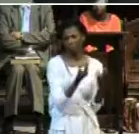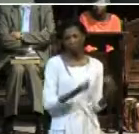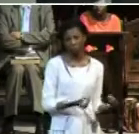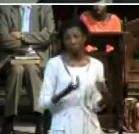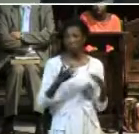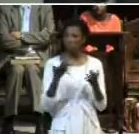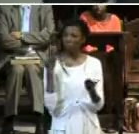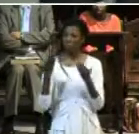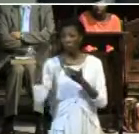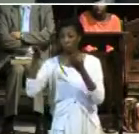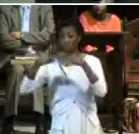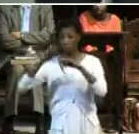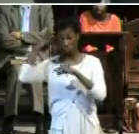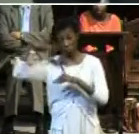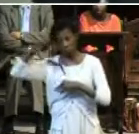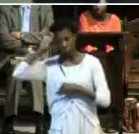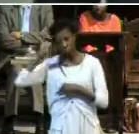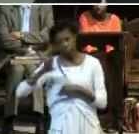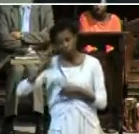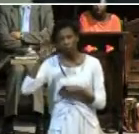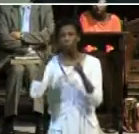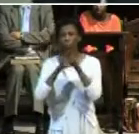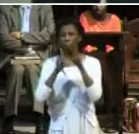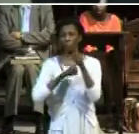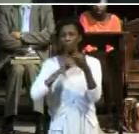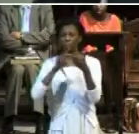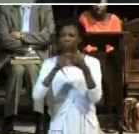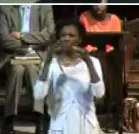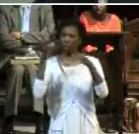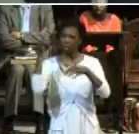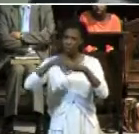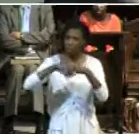de la fidélité des membres dans les dîmes et les offrandes,